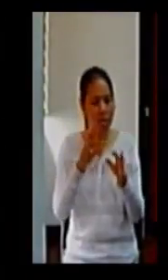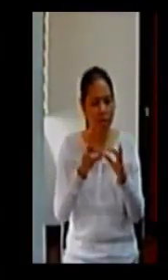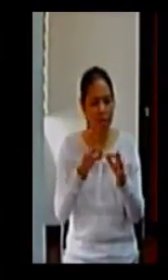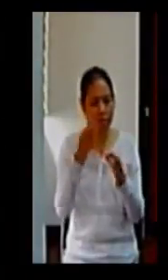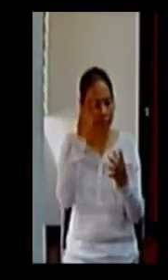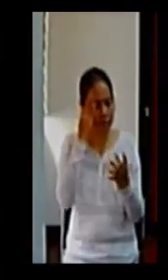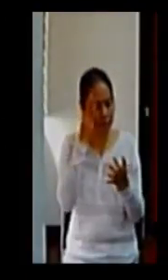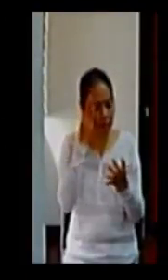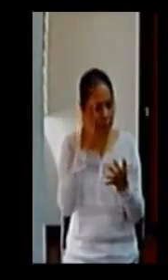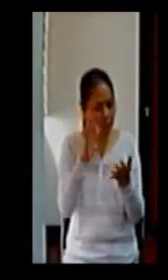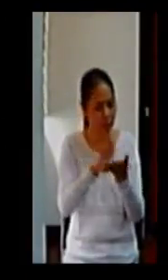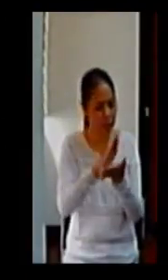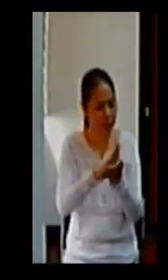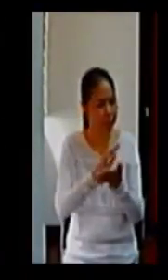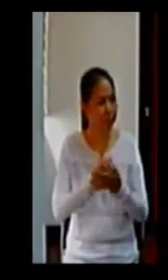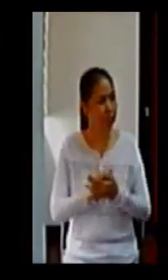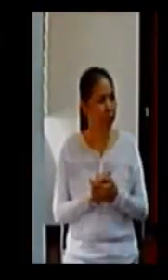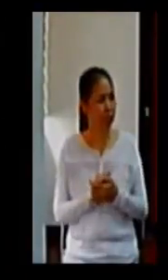ninyo? Ito ang ano?